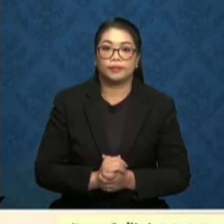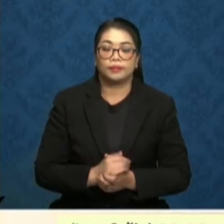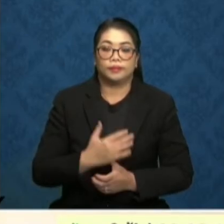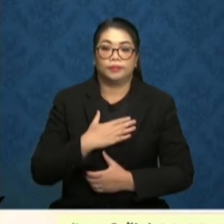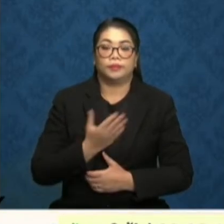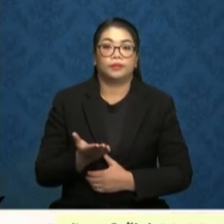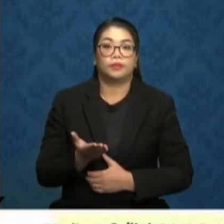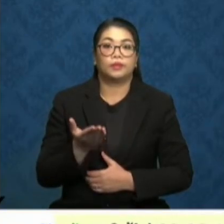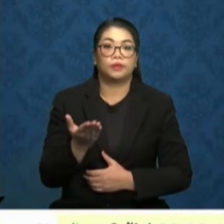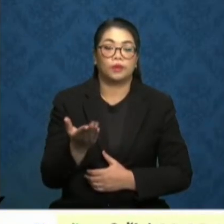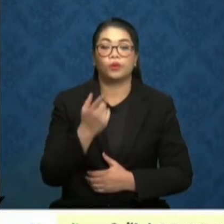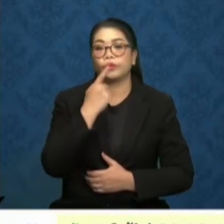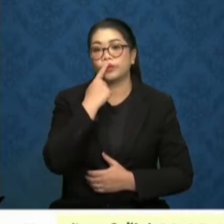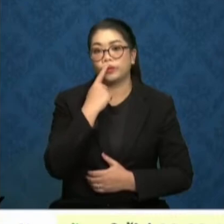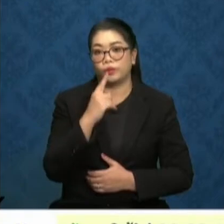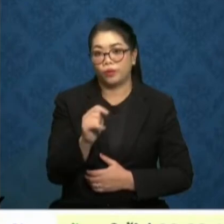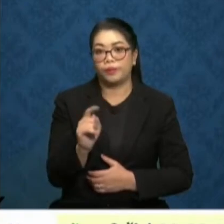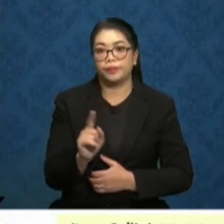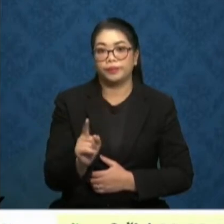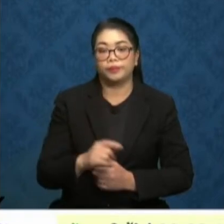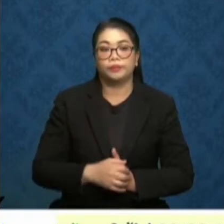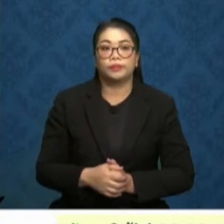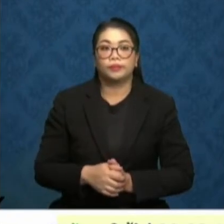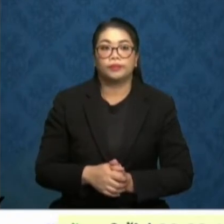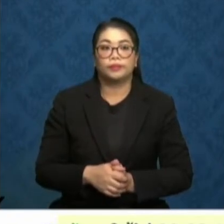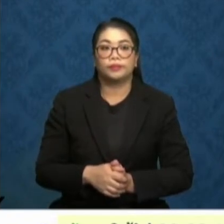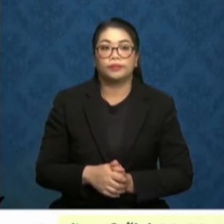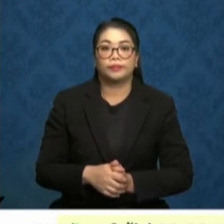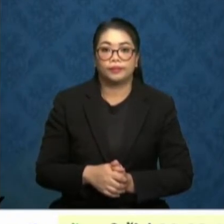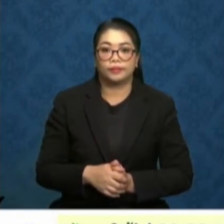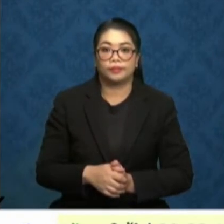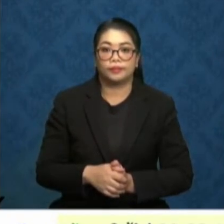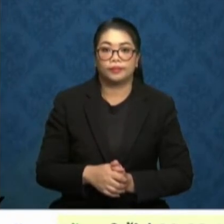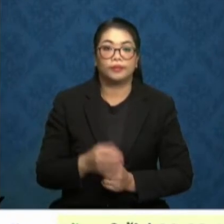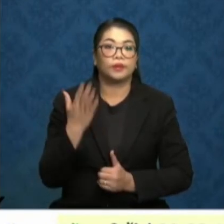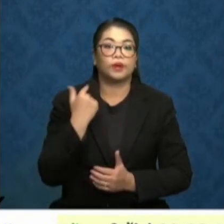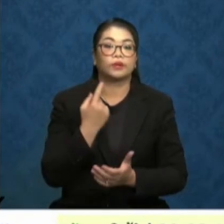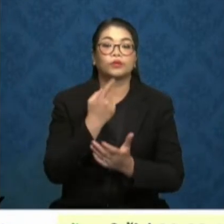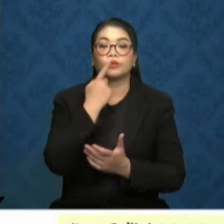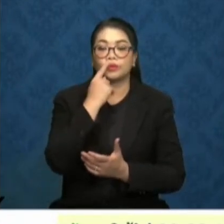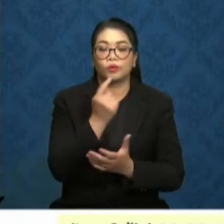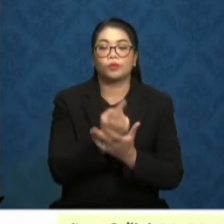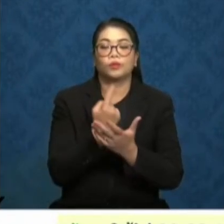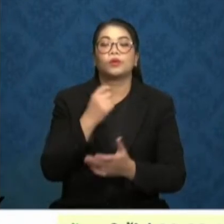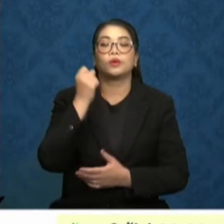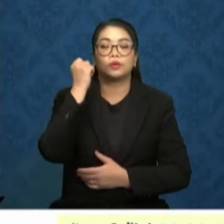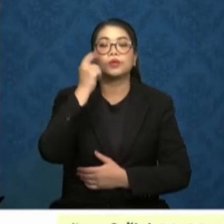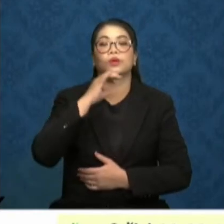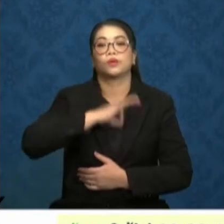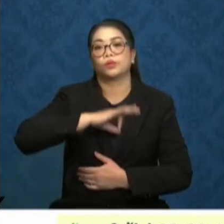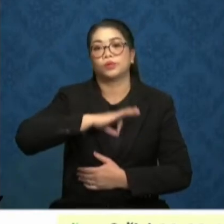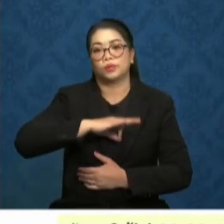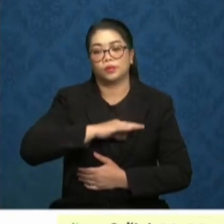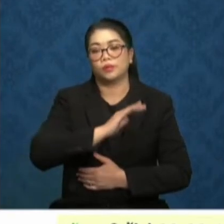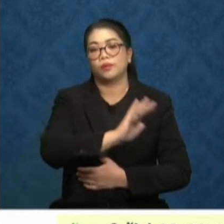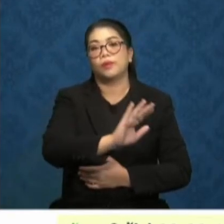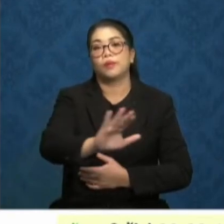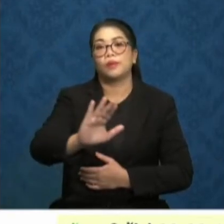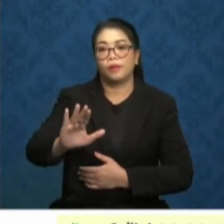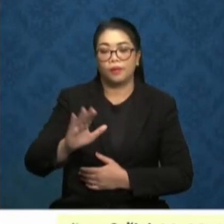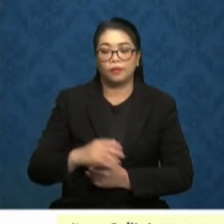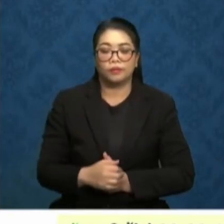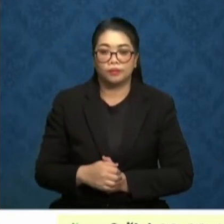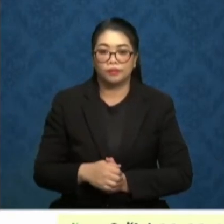ผมขออนิญาตที่จะตอบ แบที่คนทเคยเป็ผู้แทนมาก่อนนะเข้ใจฟัมรู้สึกของท่าน